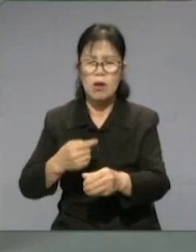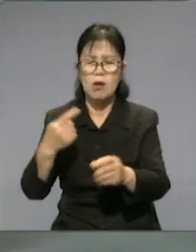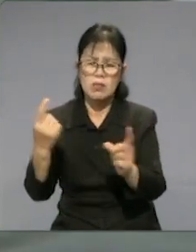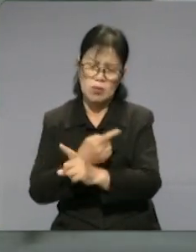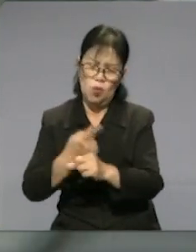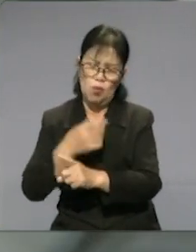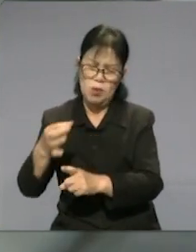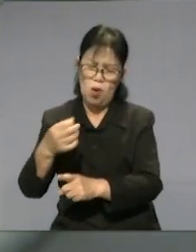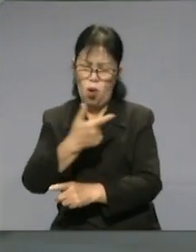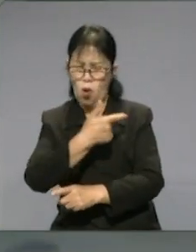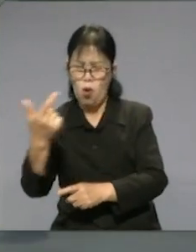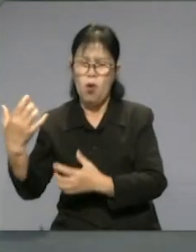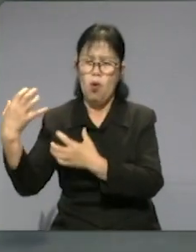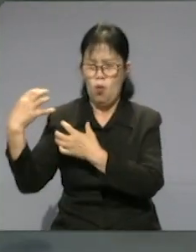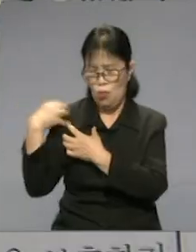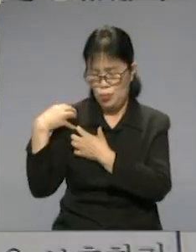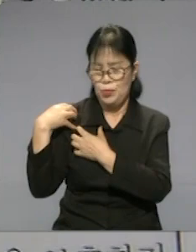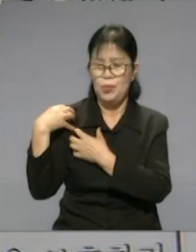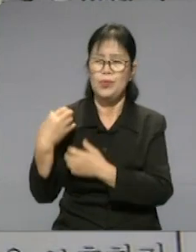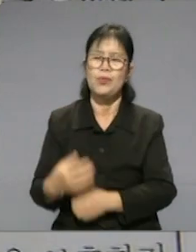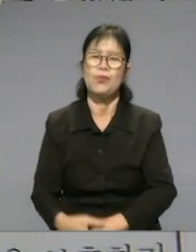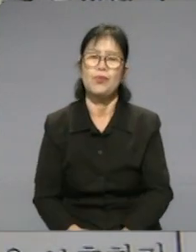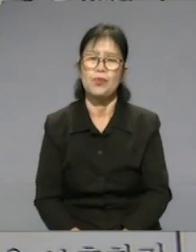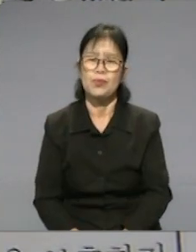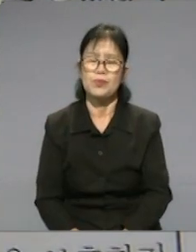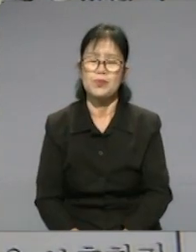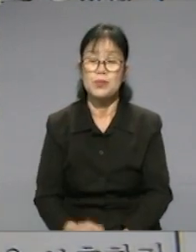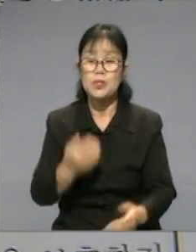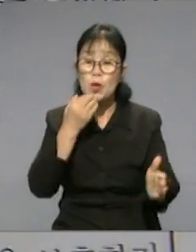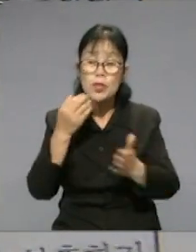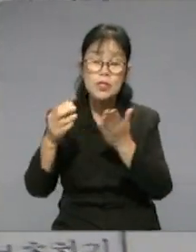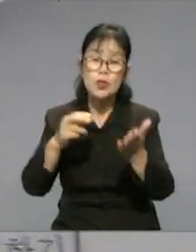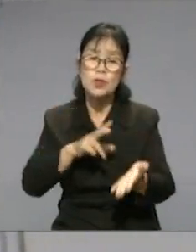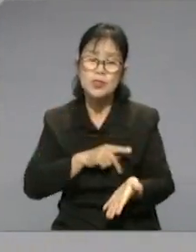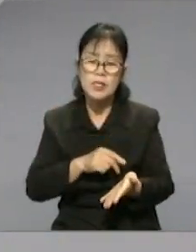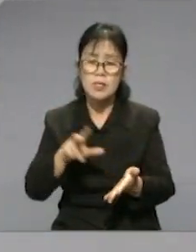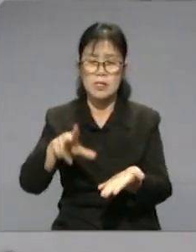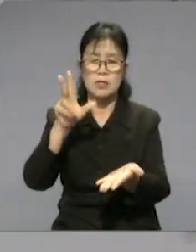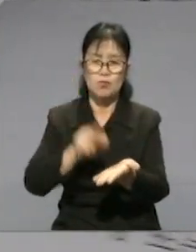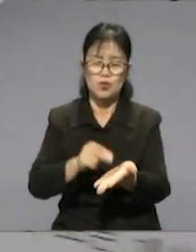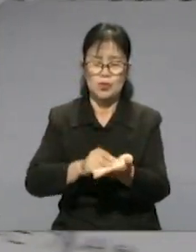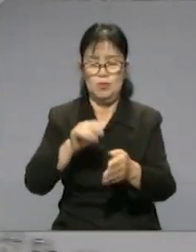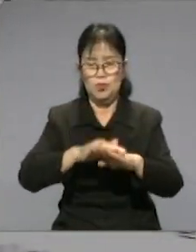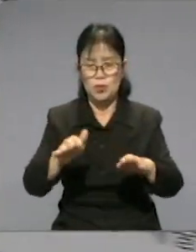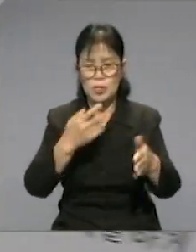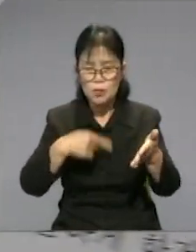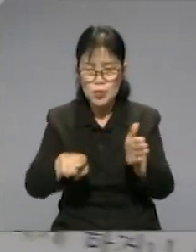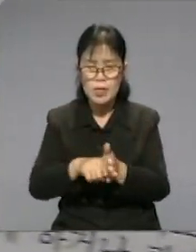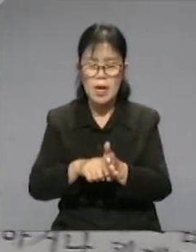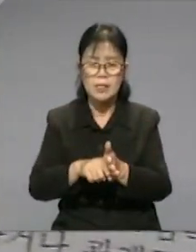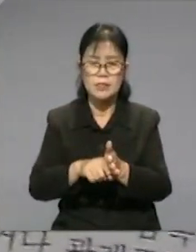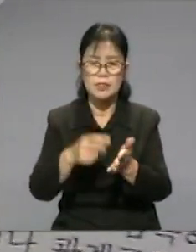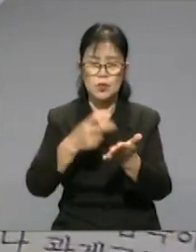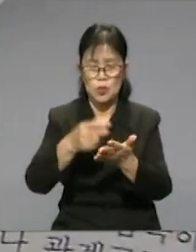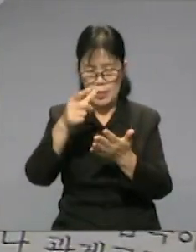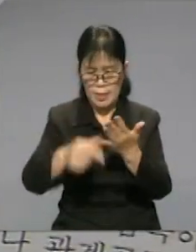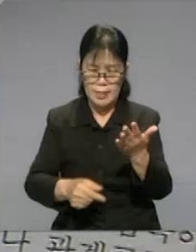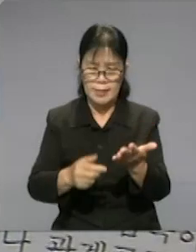치료비를 떠안아야 하는 상황. 경기도 의회에서 이 문제를 풀기 위한 조례안이